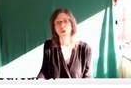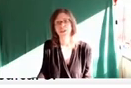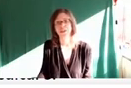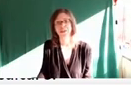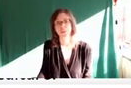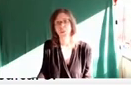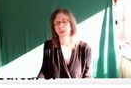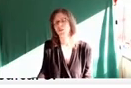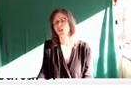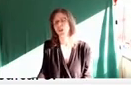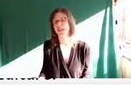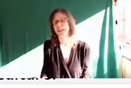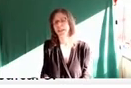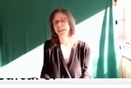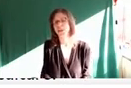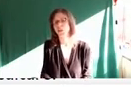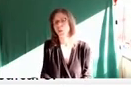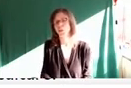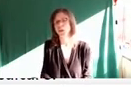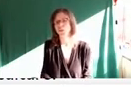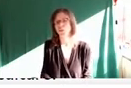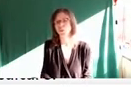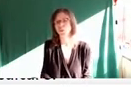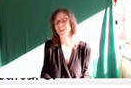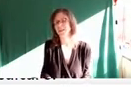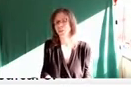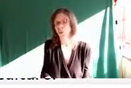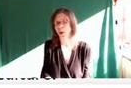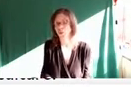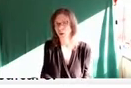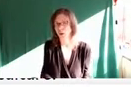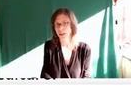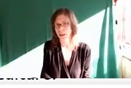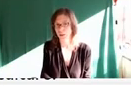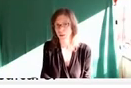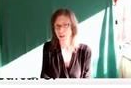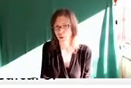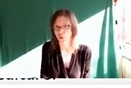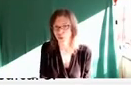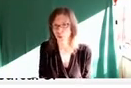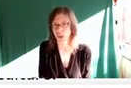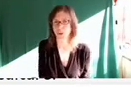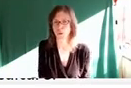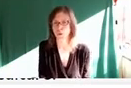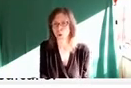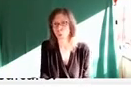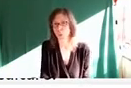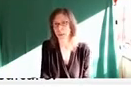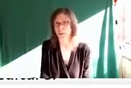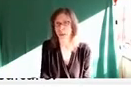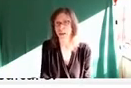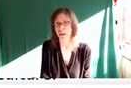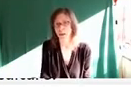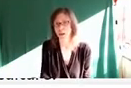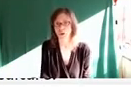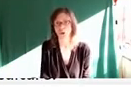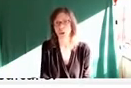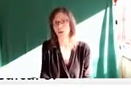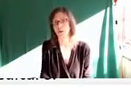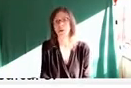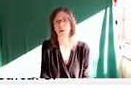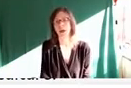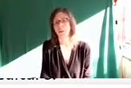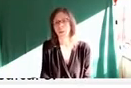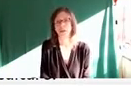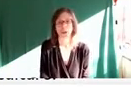trouvent à toutes les étapes. Puis, comme j'ai dit au début, il peut avoir des solutions qui demandent plus de compétences techniques, là,